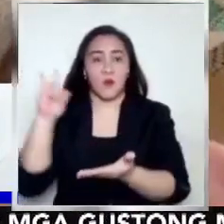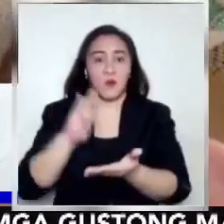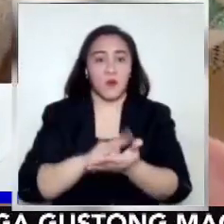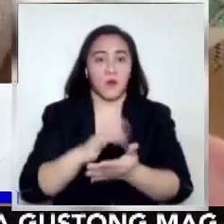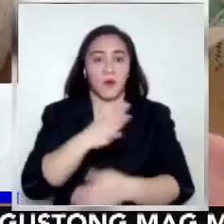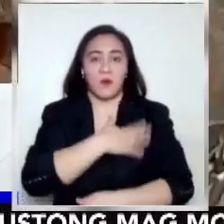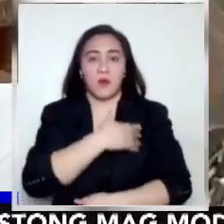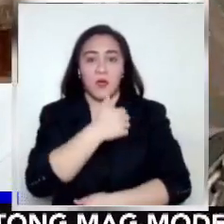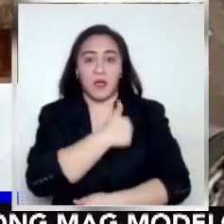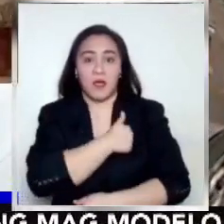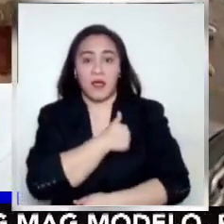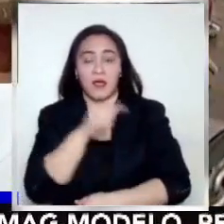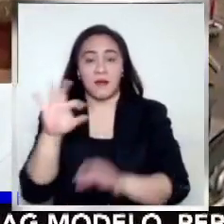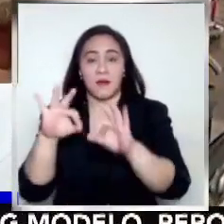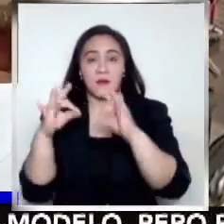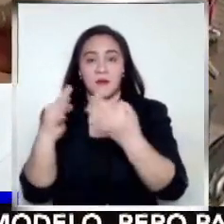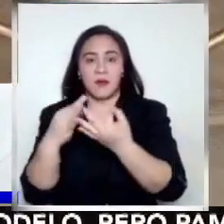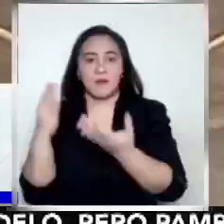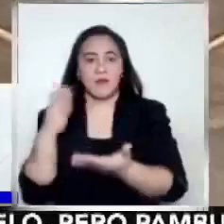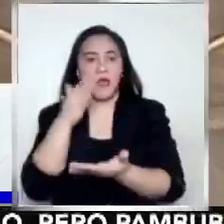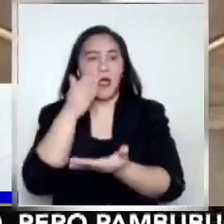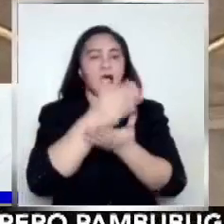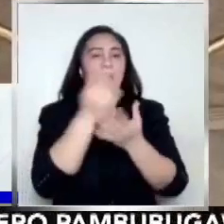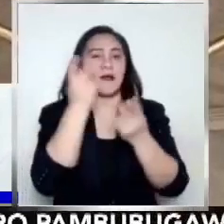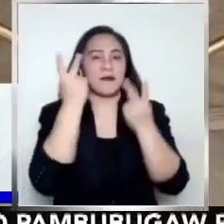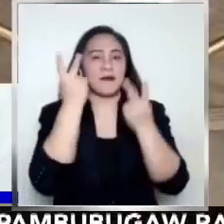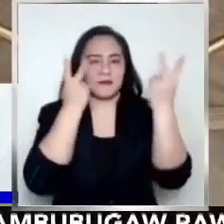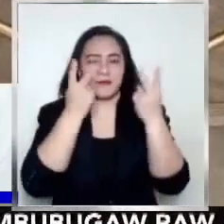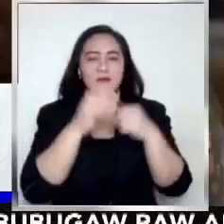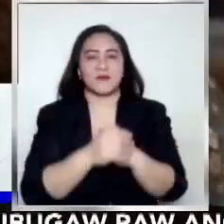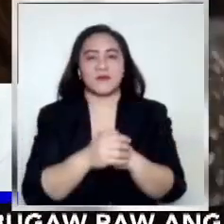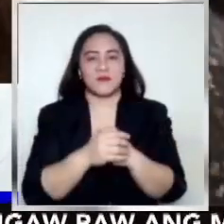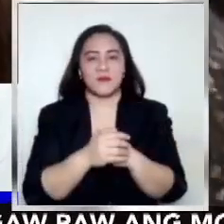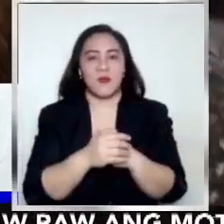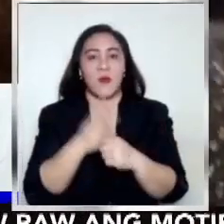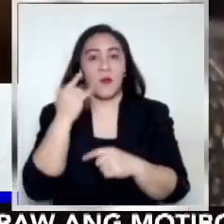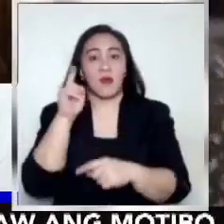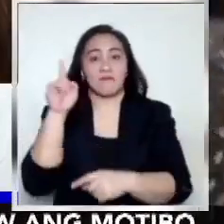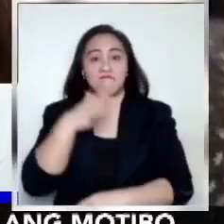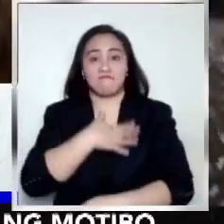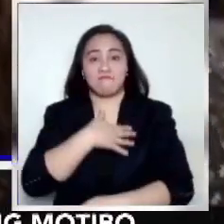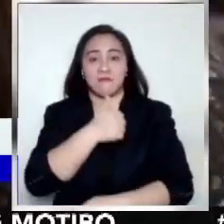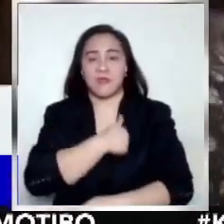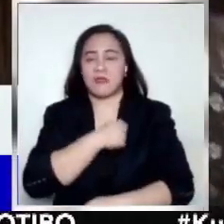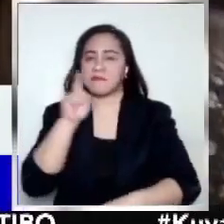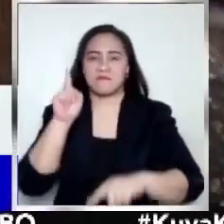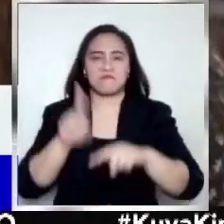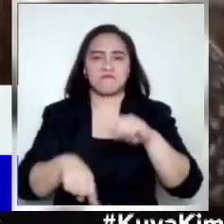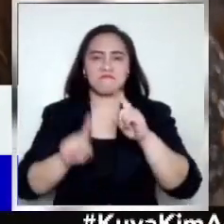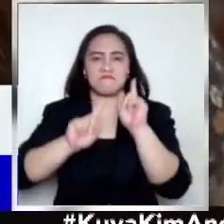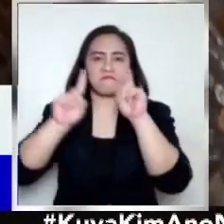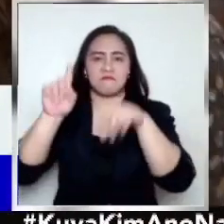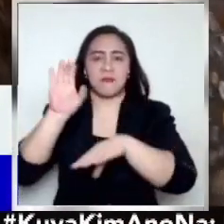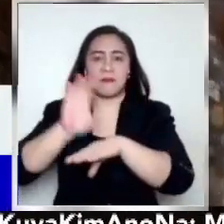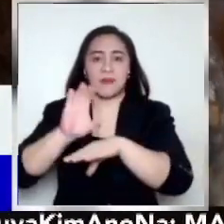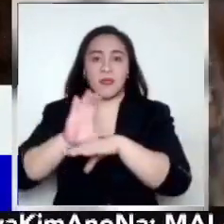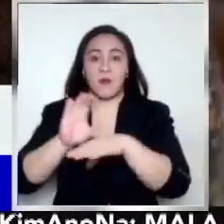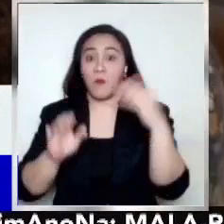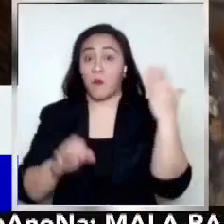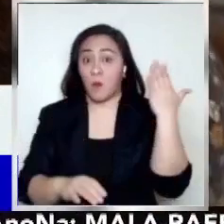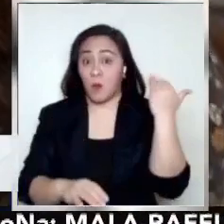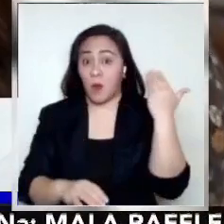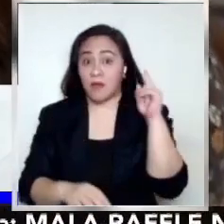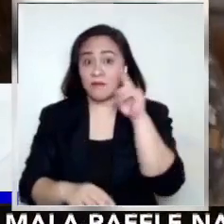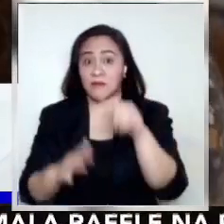dito kanina. Si May hindi ro nakakapagsimbang gabi sa Canada. Kasi doon, yung ibang simbahan, sarado